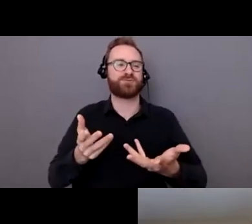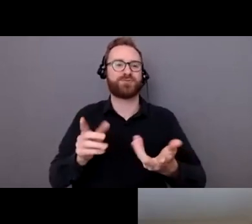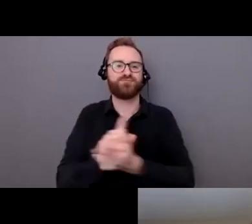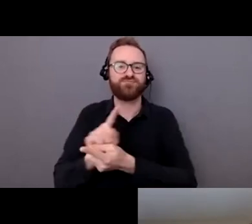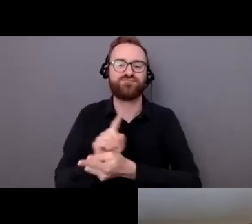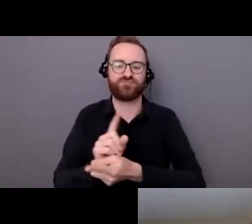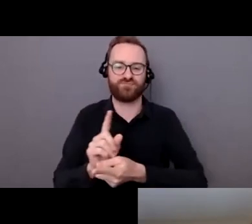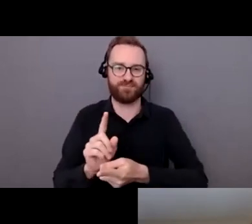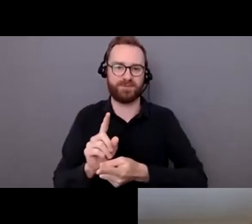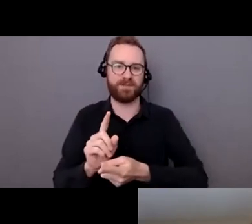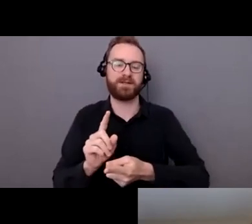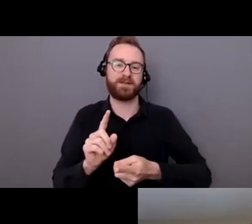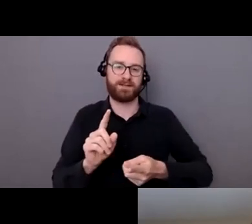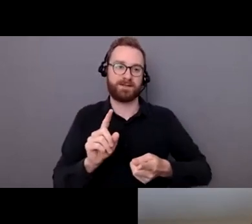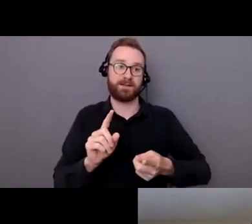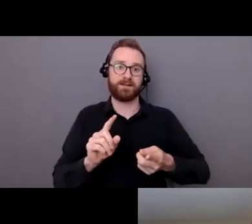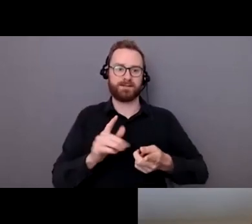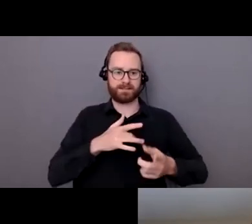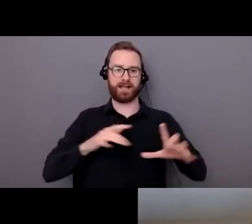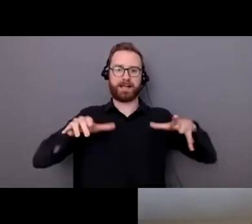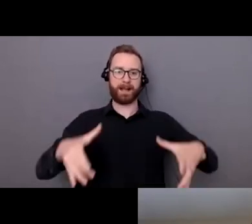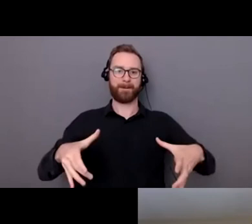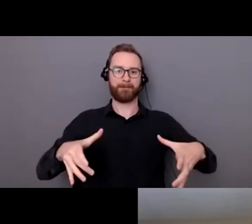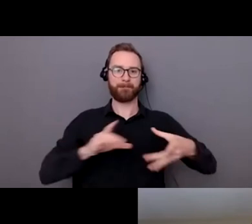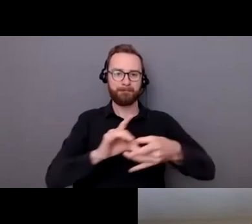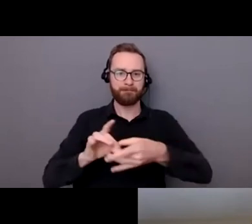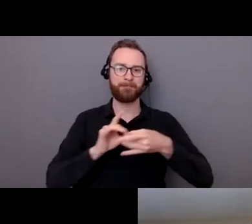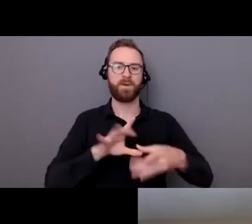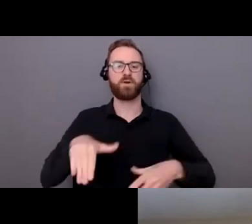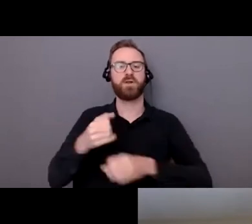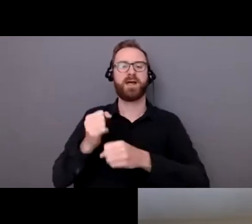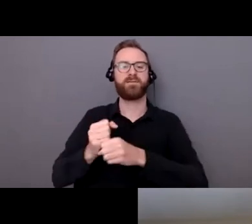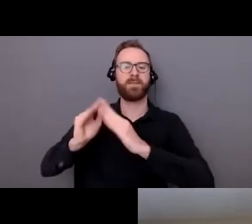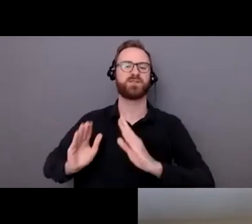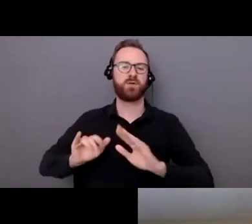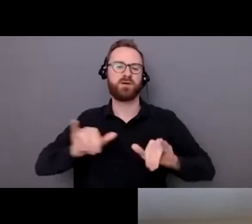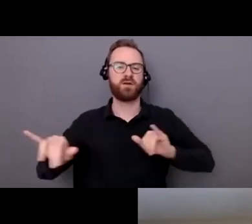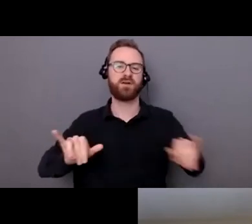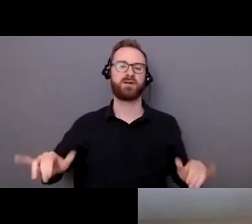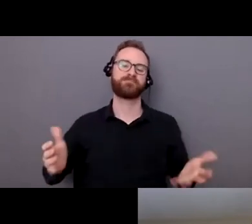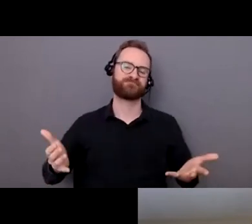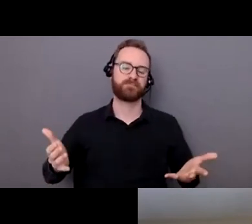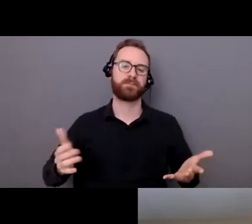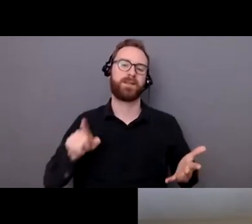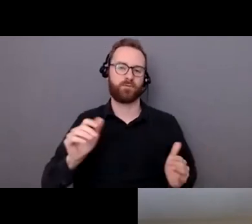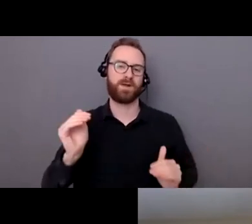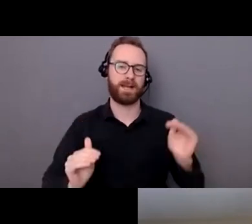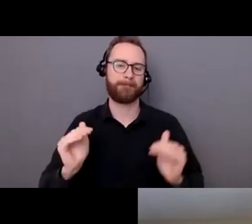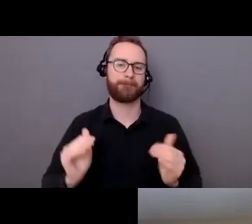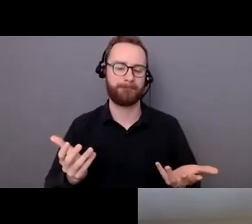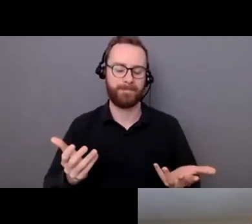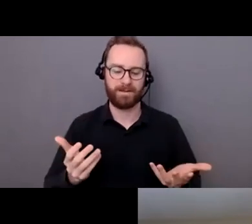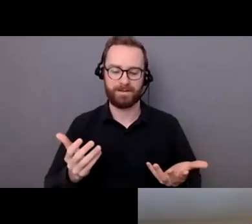va plus aider à consolider une équipe que toujours être en télétravail. Donc, il y a un équilibre peut-être à préserver. Donc, pour moi, personnellement,